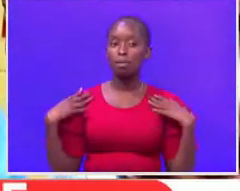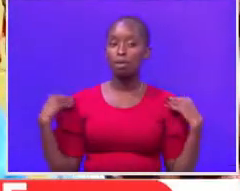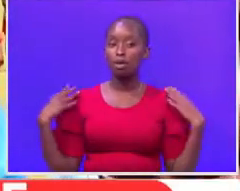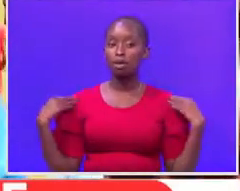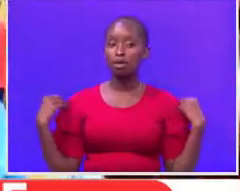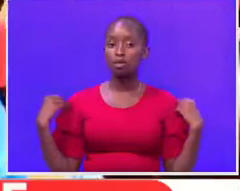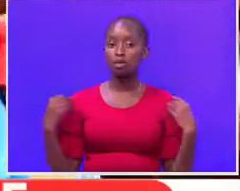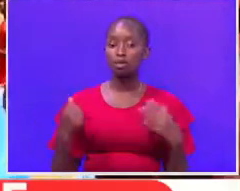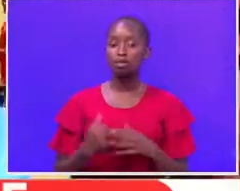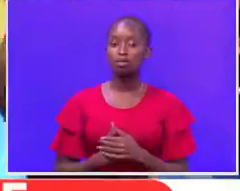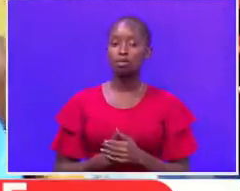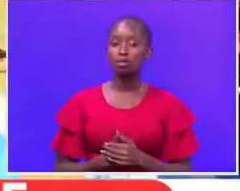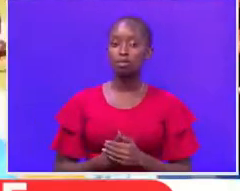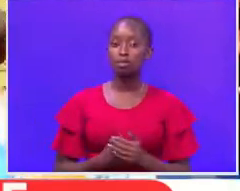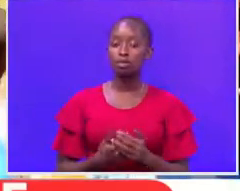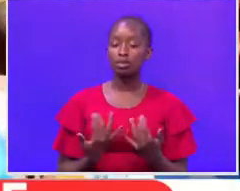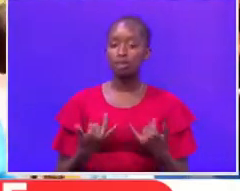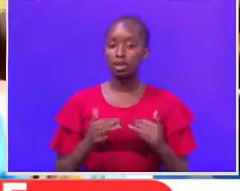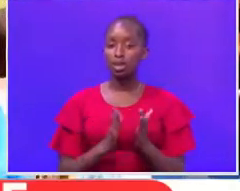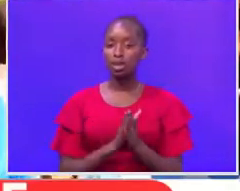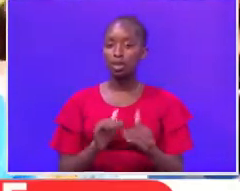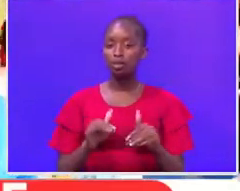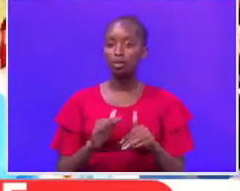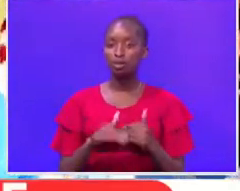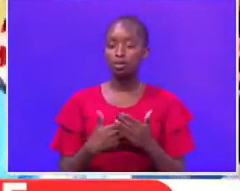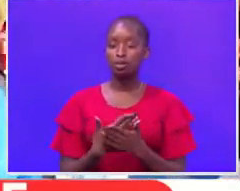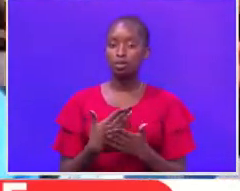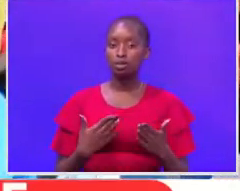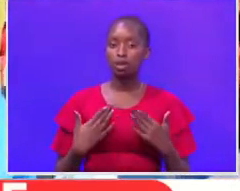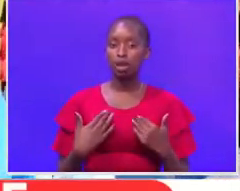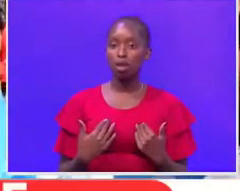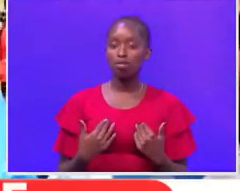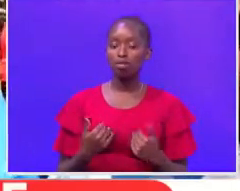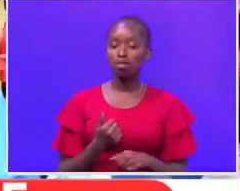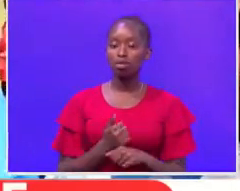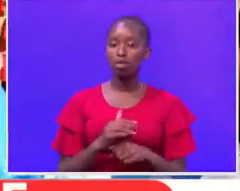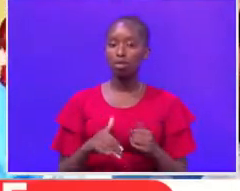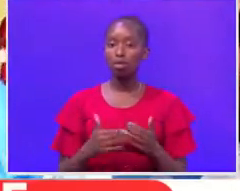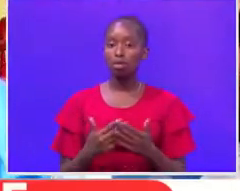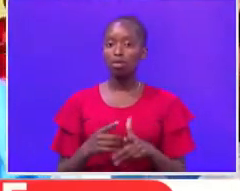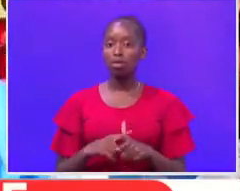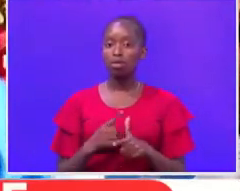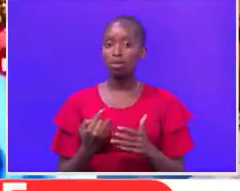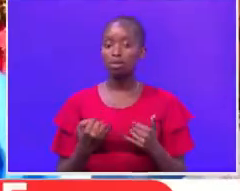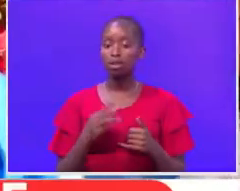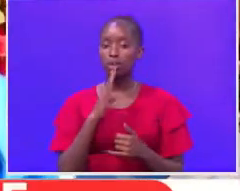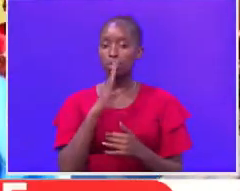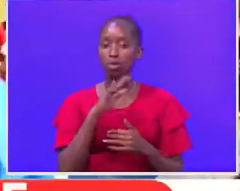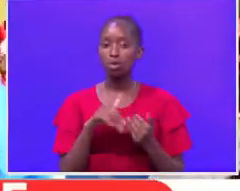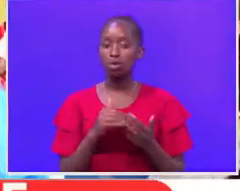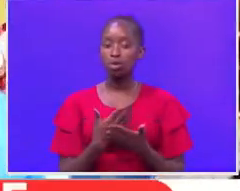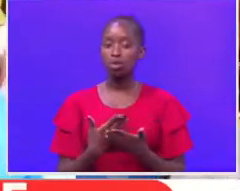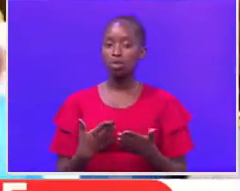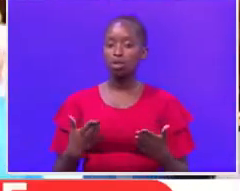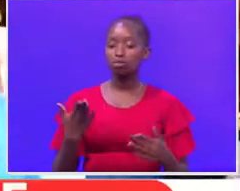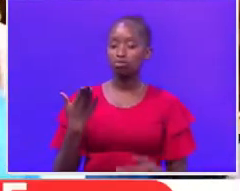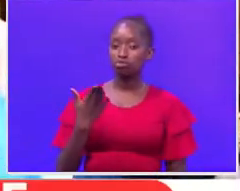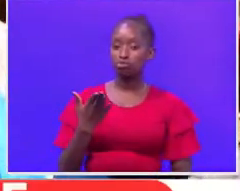Ndio kamwe ningoje under 20 na this year neutral itakuwa mwezi wa 7.